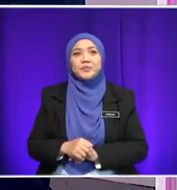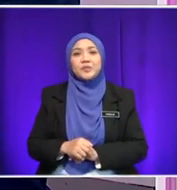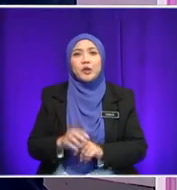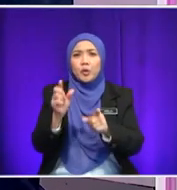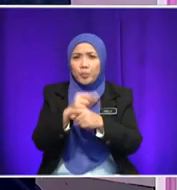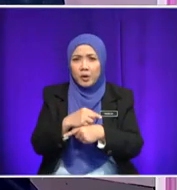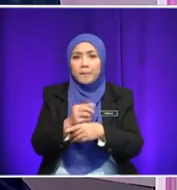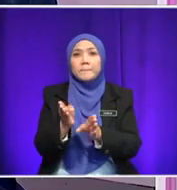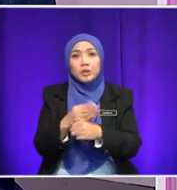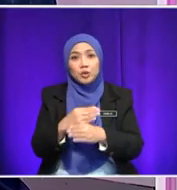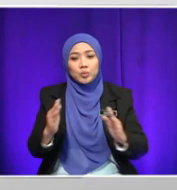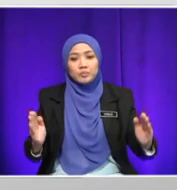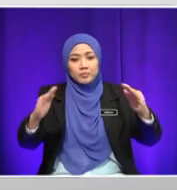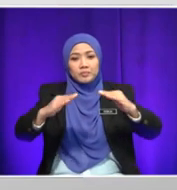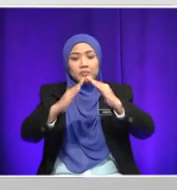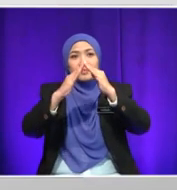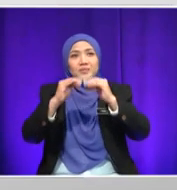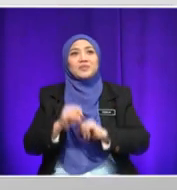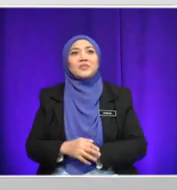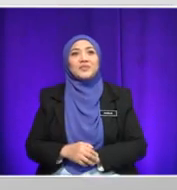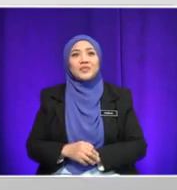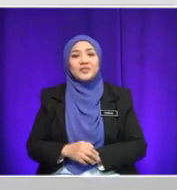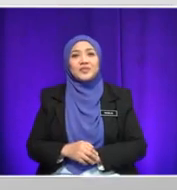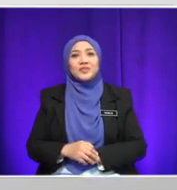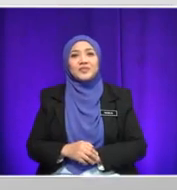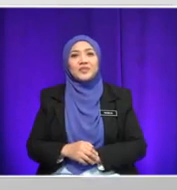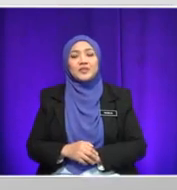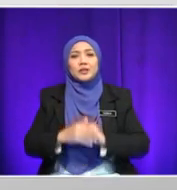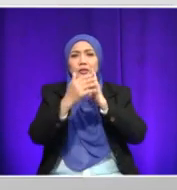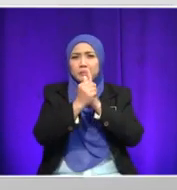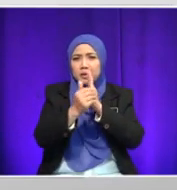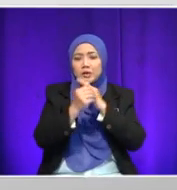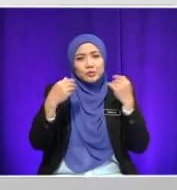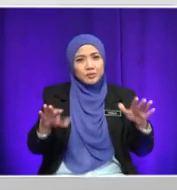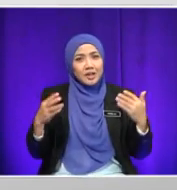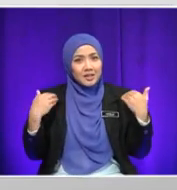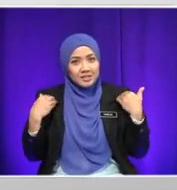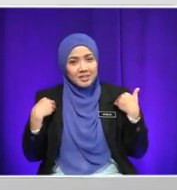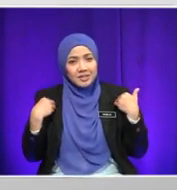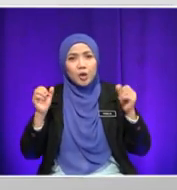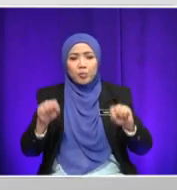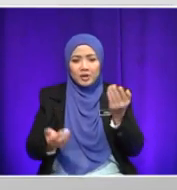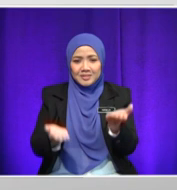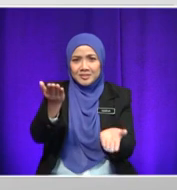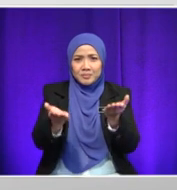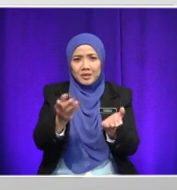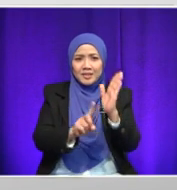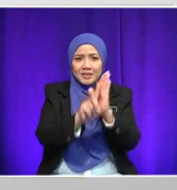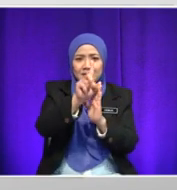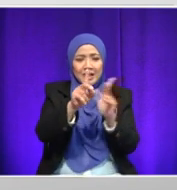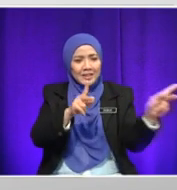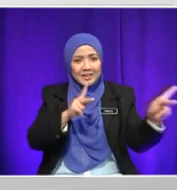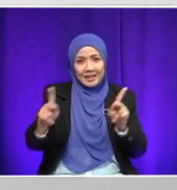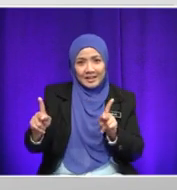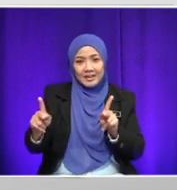kalau saya suruh desain kemahiran sudah ada dia sudah tahu macam mana seimbangkan ketinggian kiri kanan atas dan depan tadi